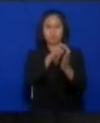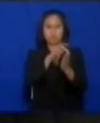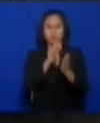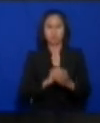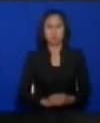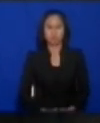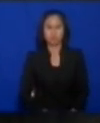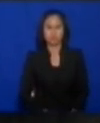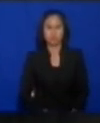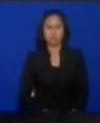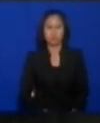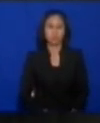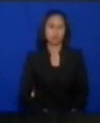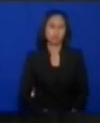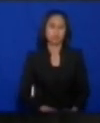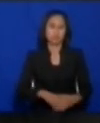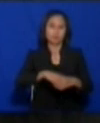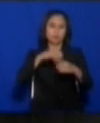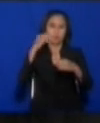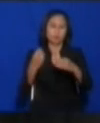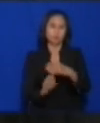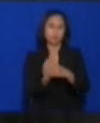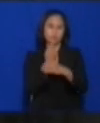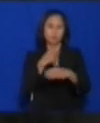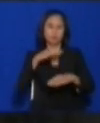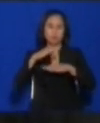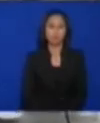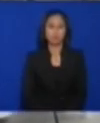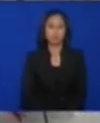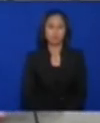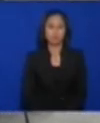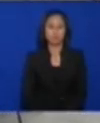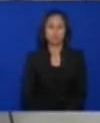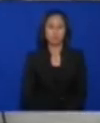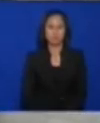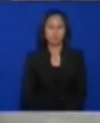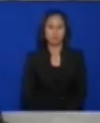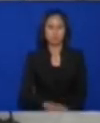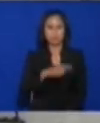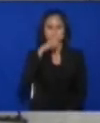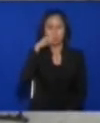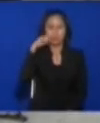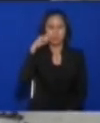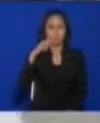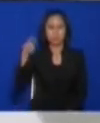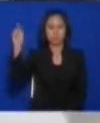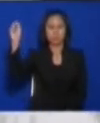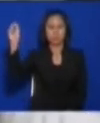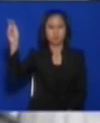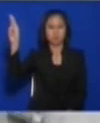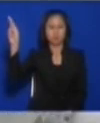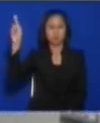saya mulai dari pasangan dengan nomor urut 1 Bapak Hm nursholeh dan